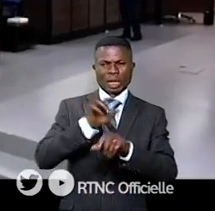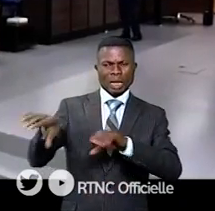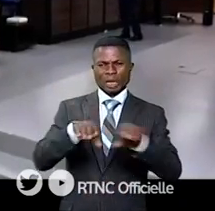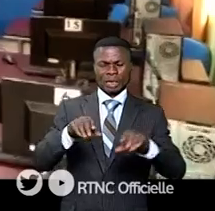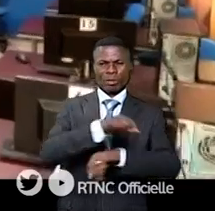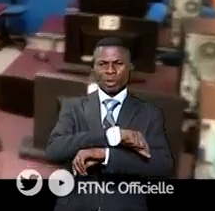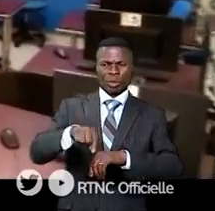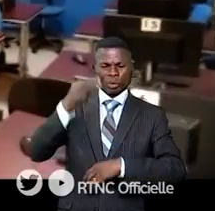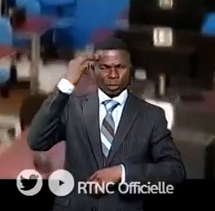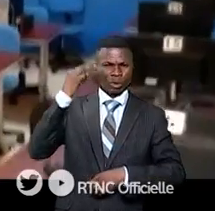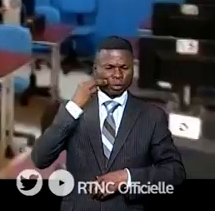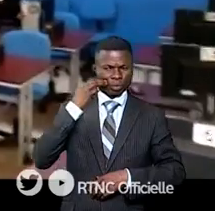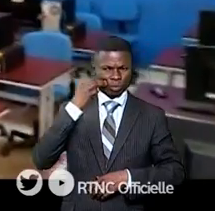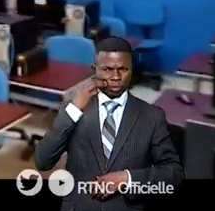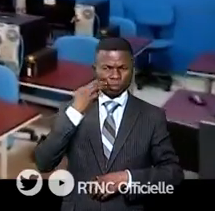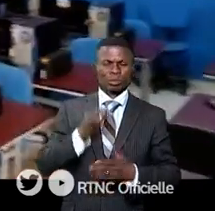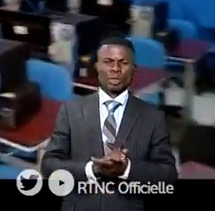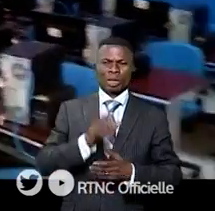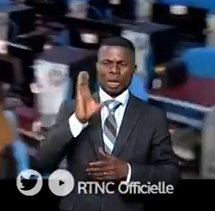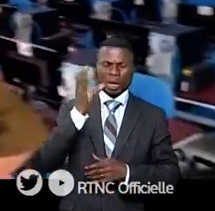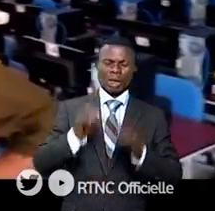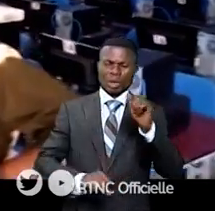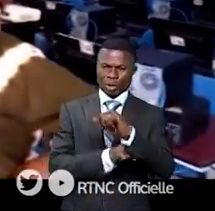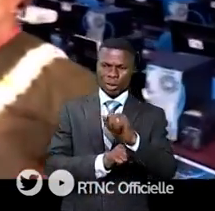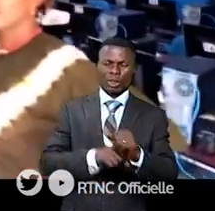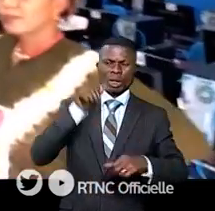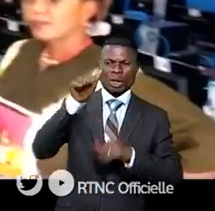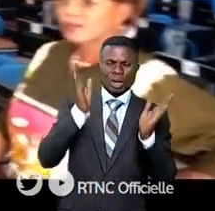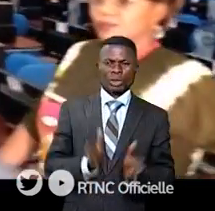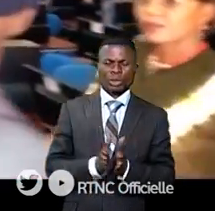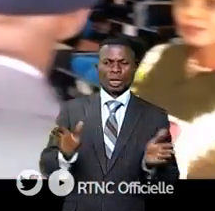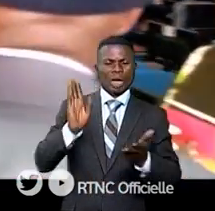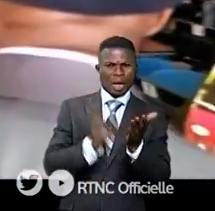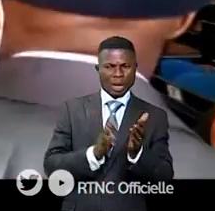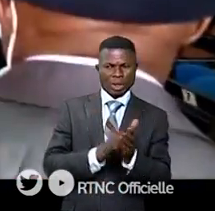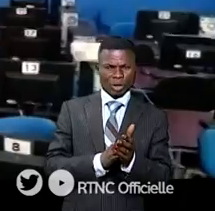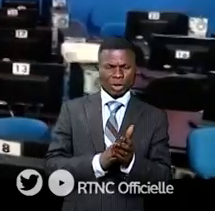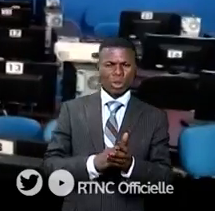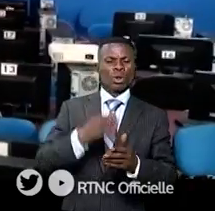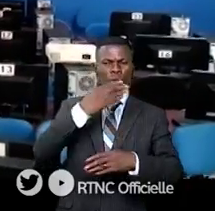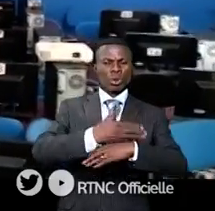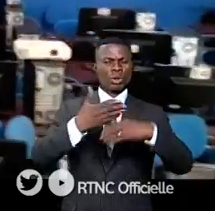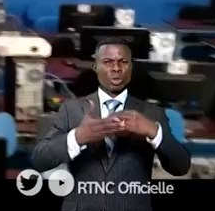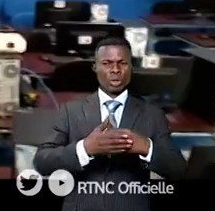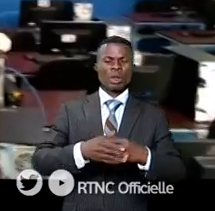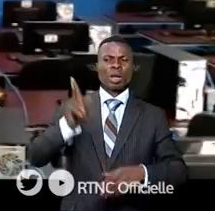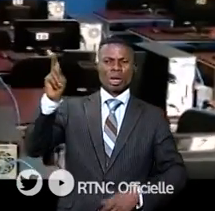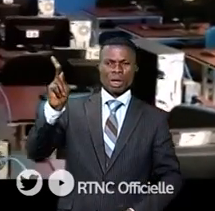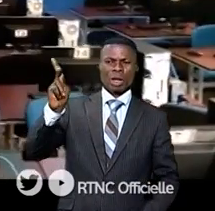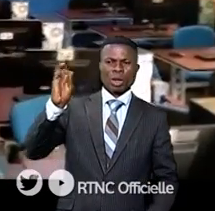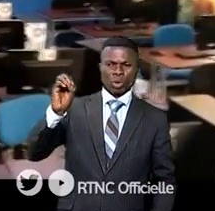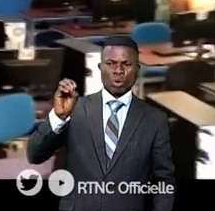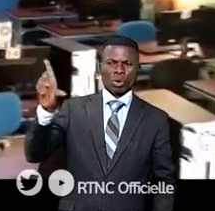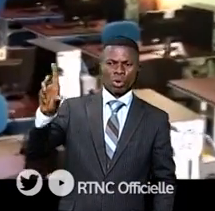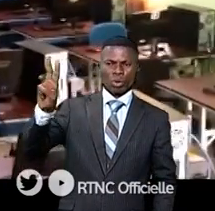l'interministérialité. D'une pierre deux coups, le directeur général de l'ENF a procédé également à l'installation à Kolwezi de